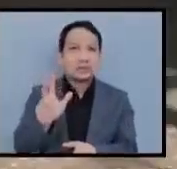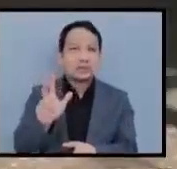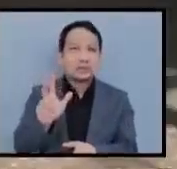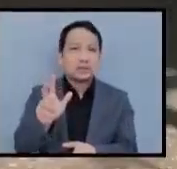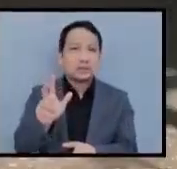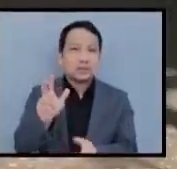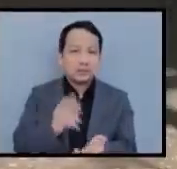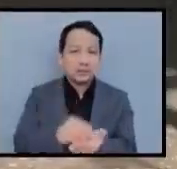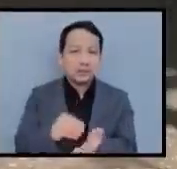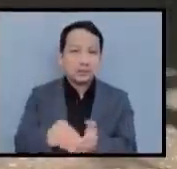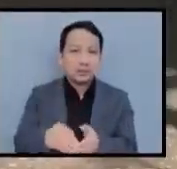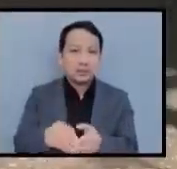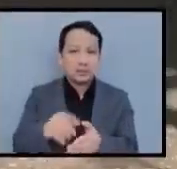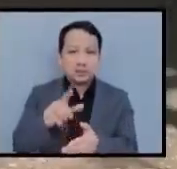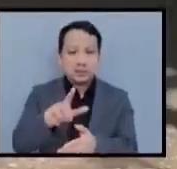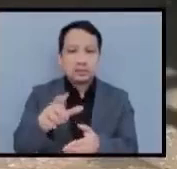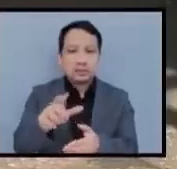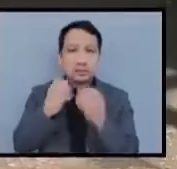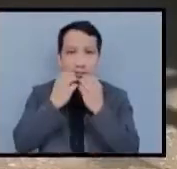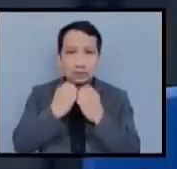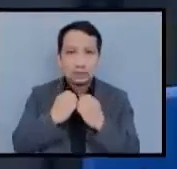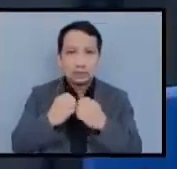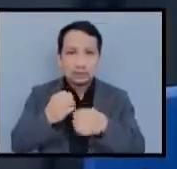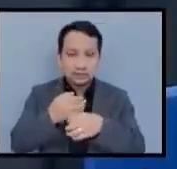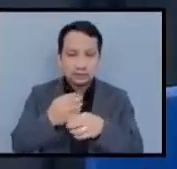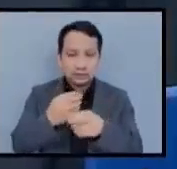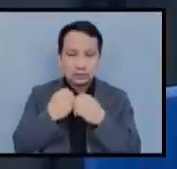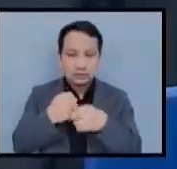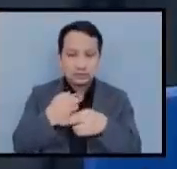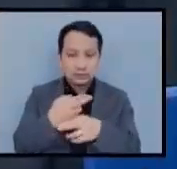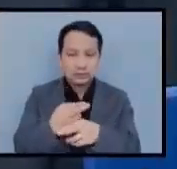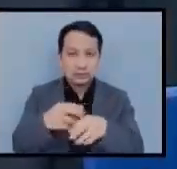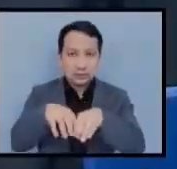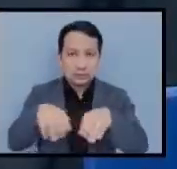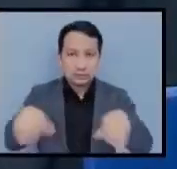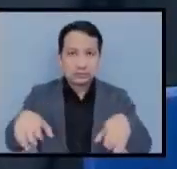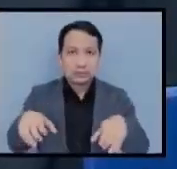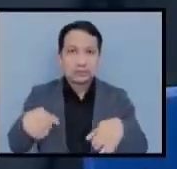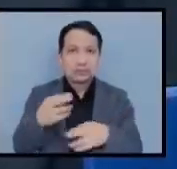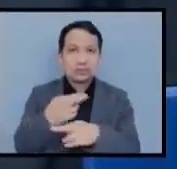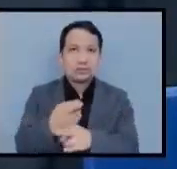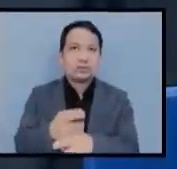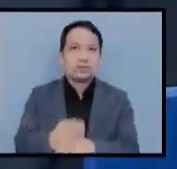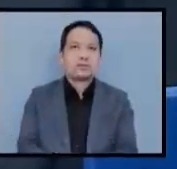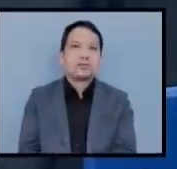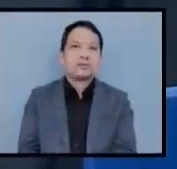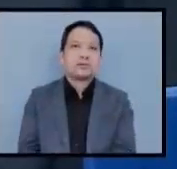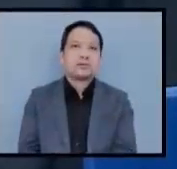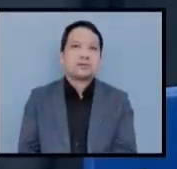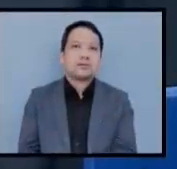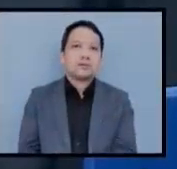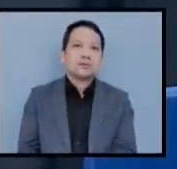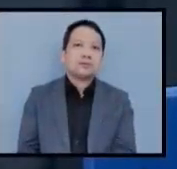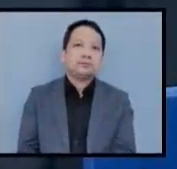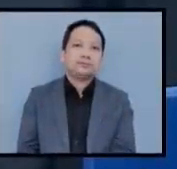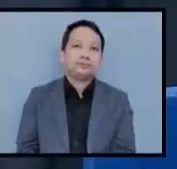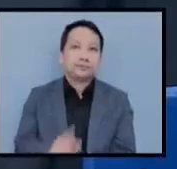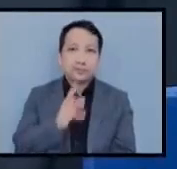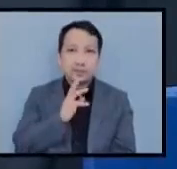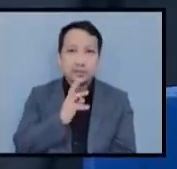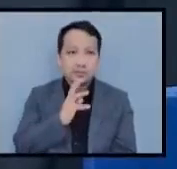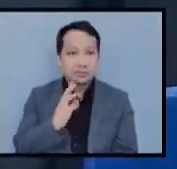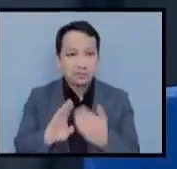ang matitipid kapag naayos ang tagas. We need to recover yung mga water losses to sa aming